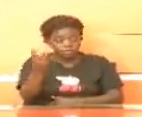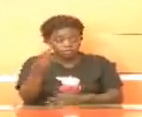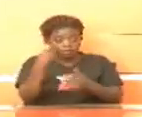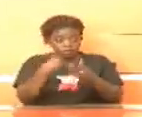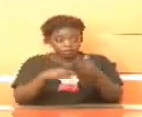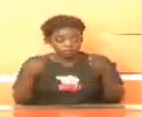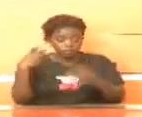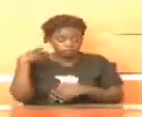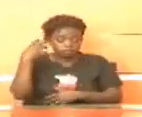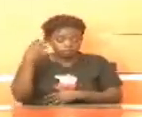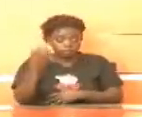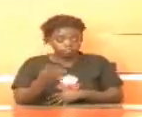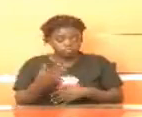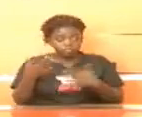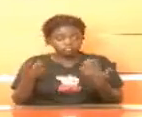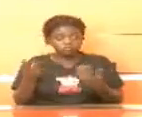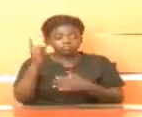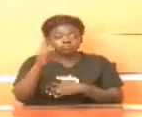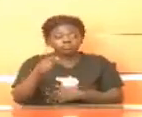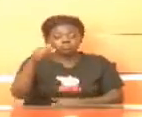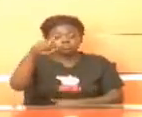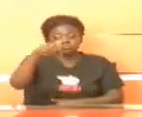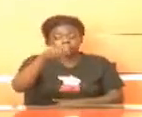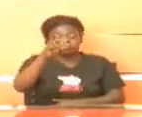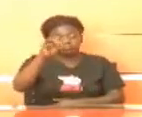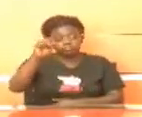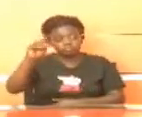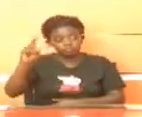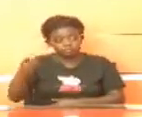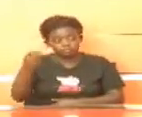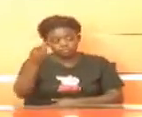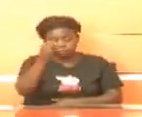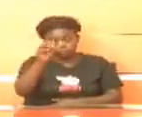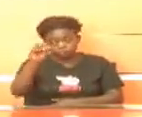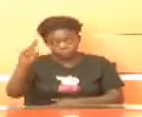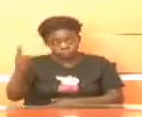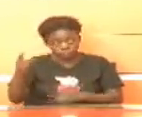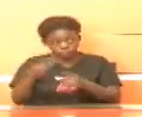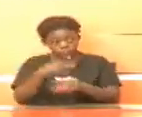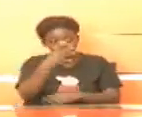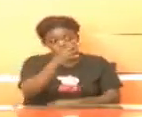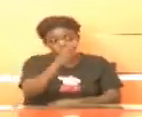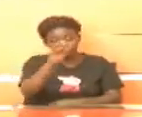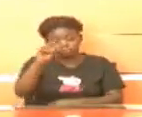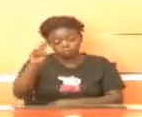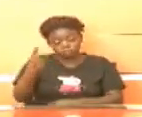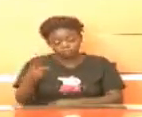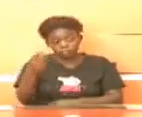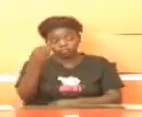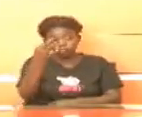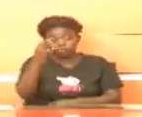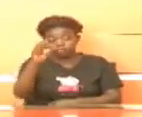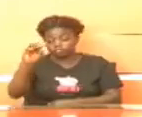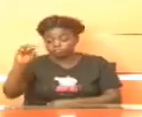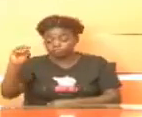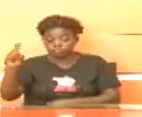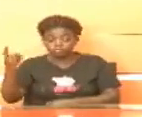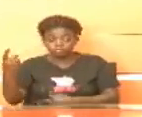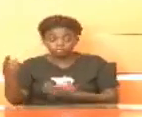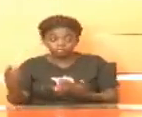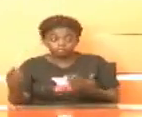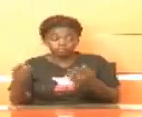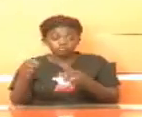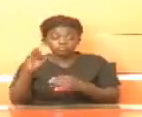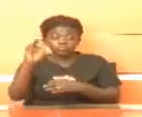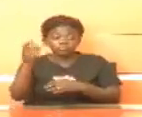nti ekkutiya y'enniimu kati etuuse ku 70,000 okuva ku 40,000 kwe zibadde zitundibwa nga weevu ya korona